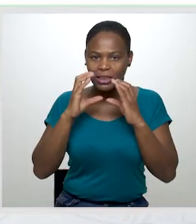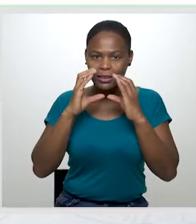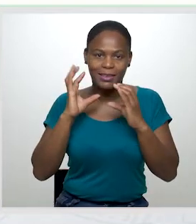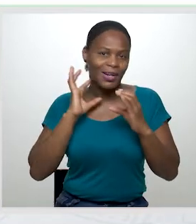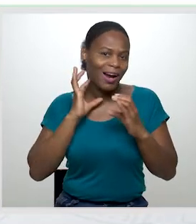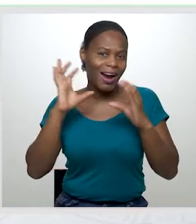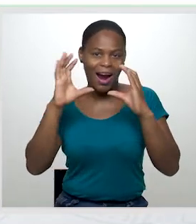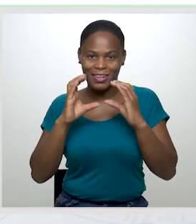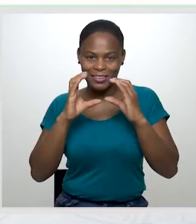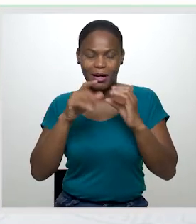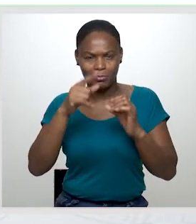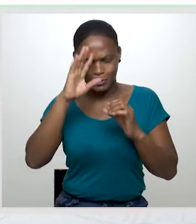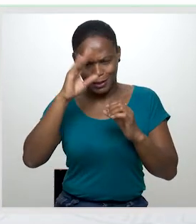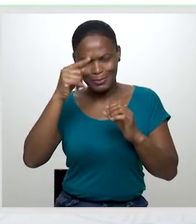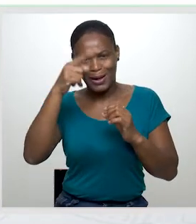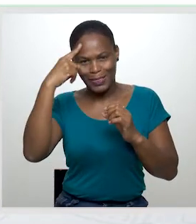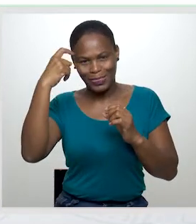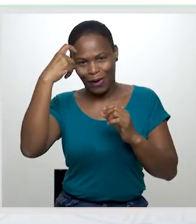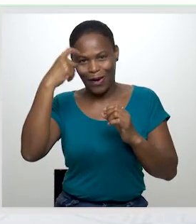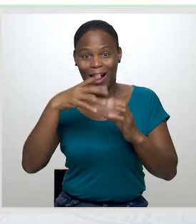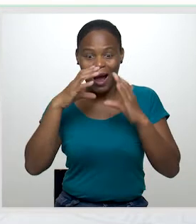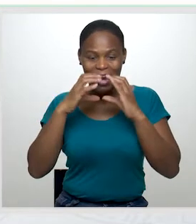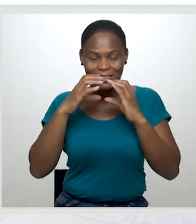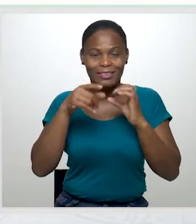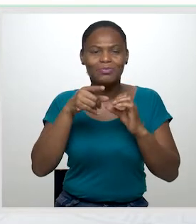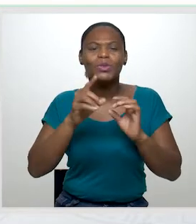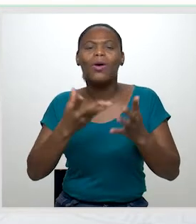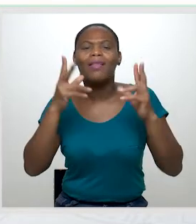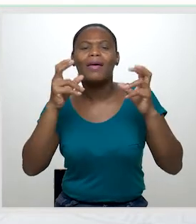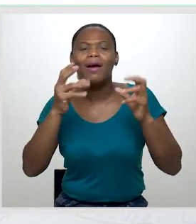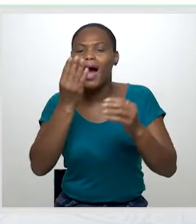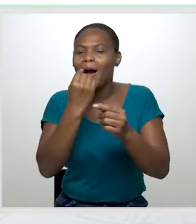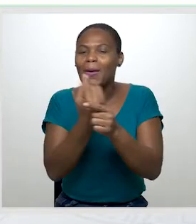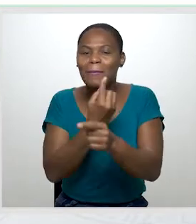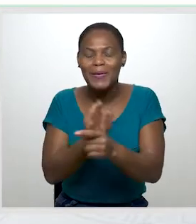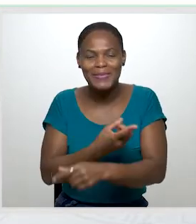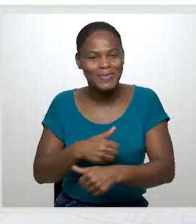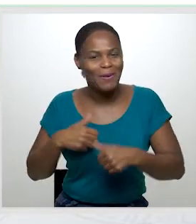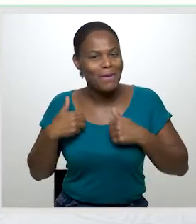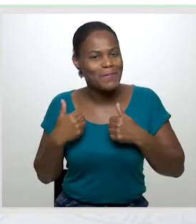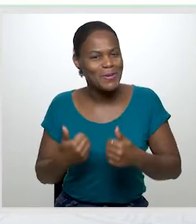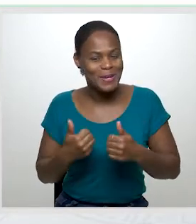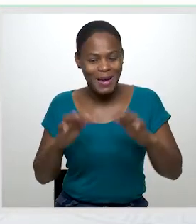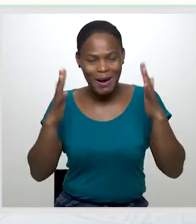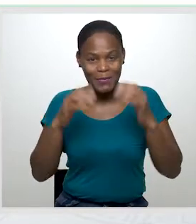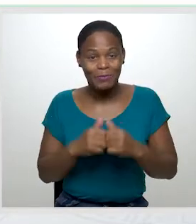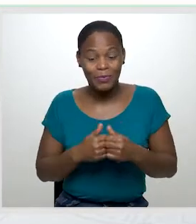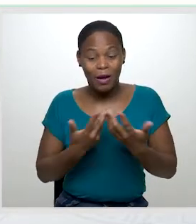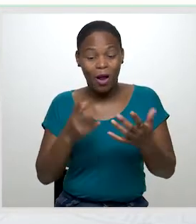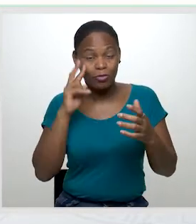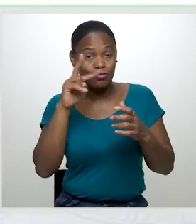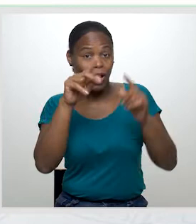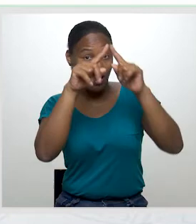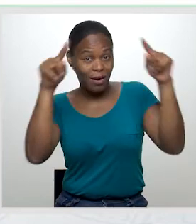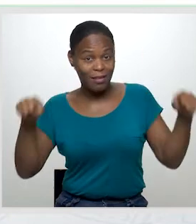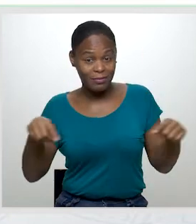adores les hamburgers. Quel est le thème qui est abordé ici? L'alimentation, très bien. Alors, sur ton